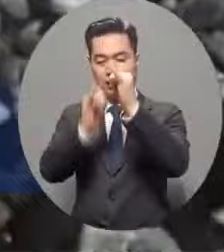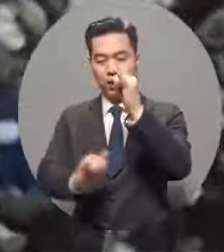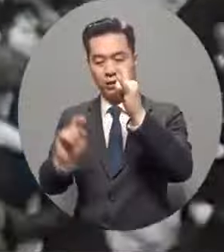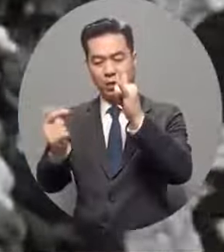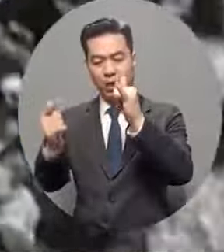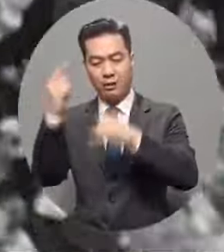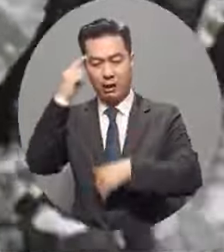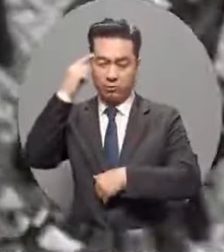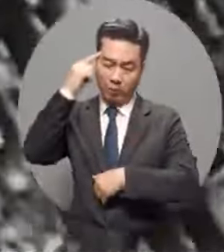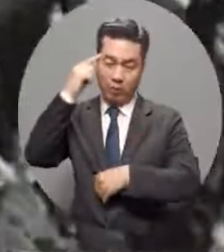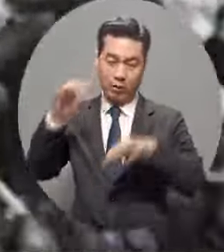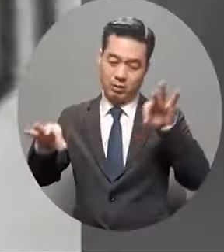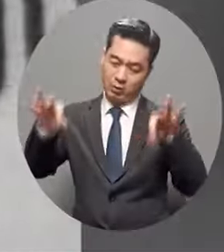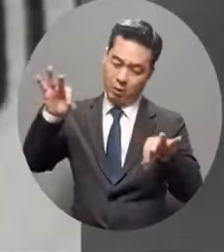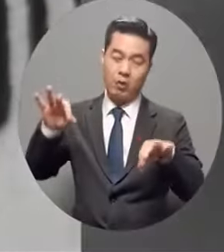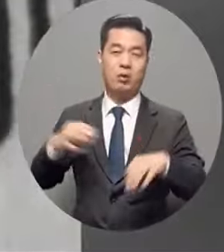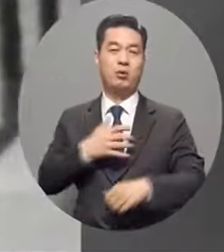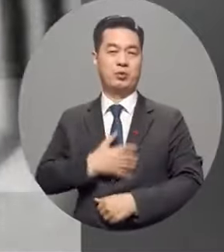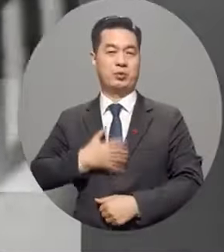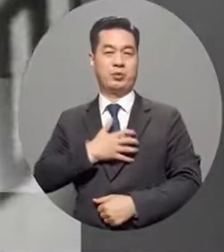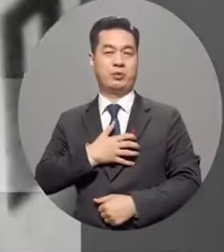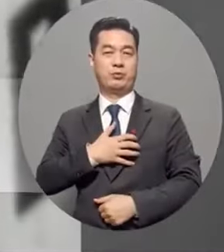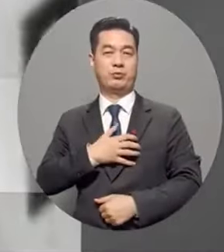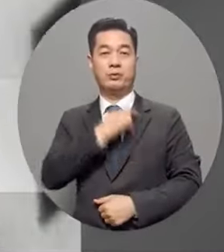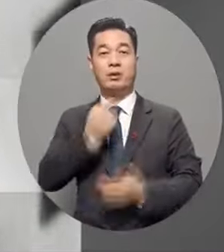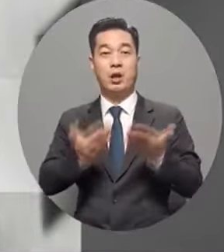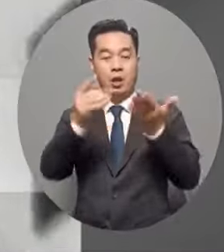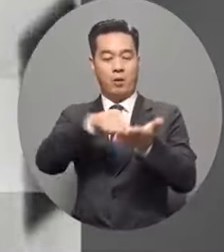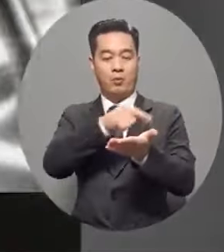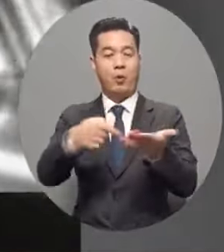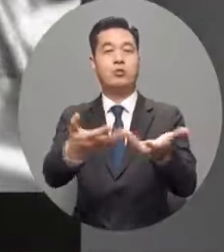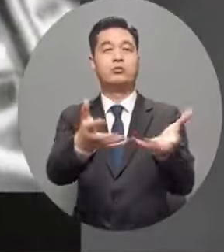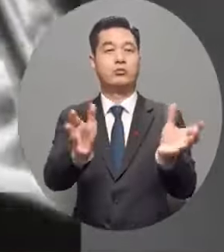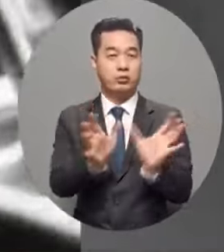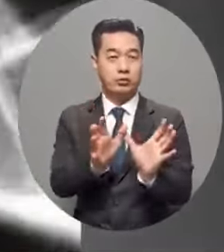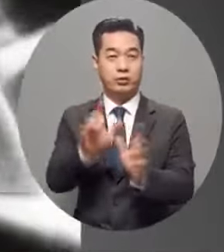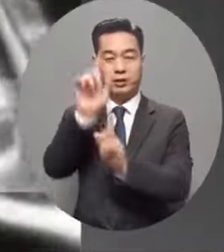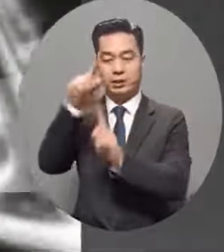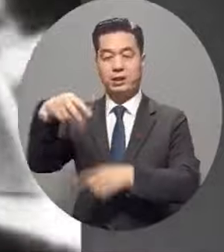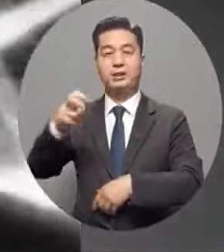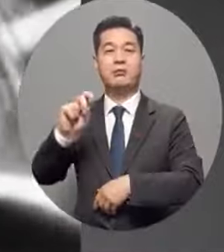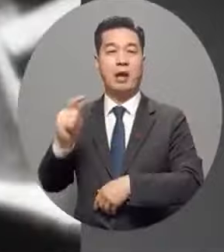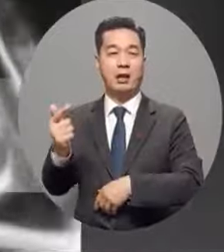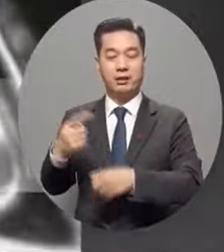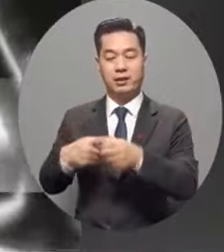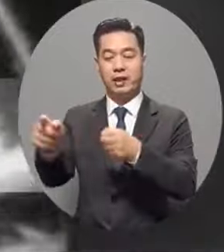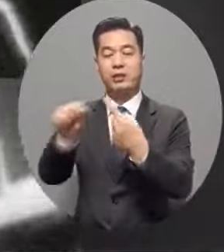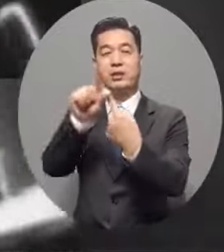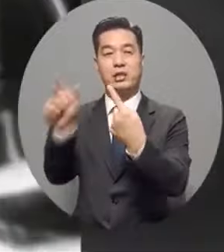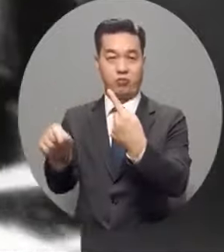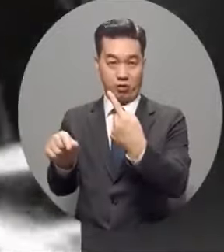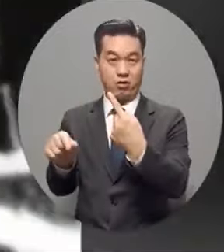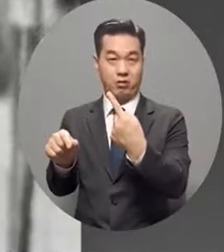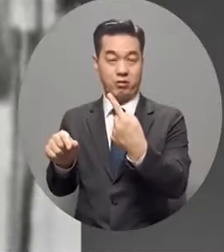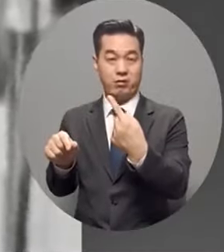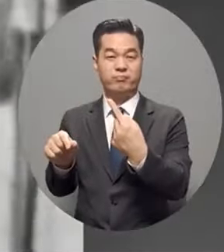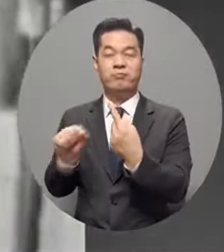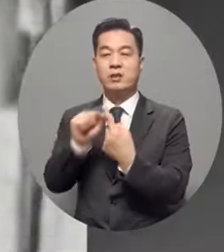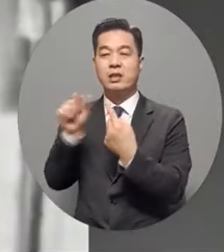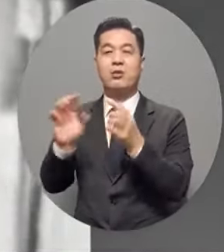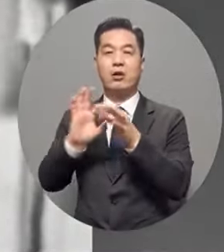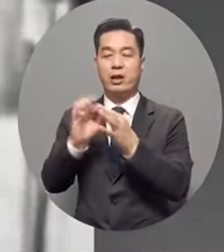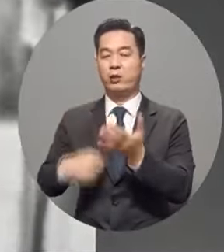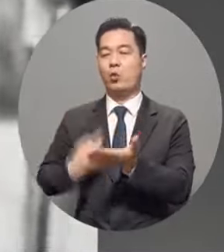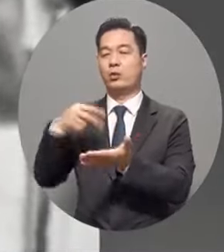의도가. 한편 보훈부는 이승만 전 대통령을 사상 처음으로 내년 1월 이달의 독립운동가로